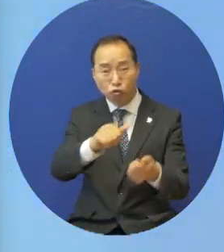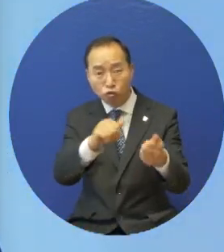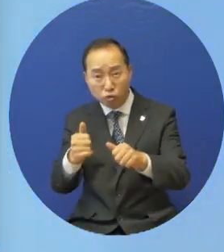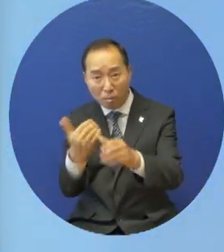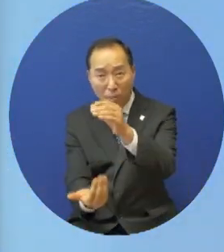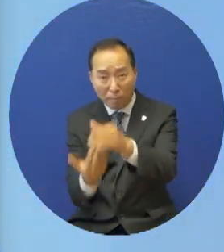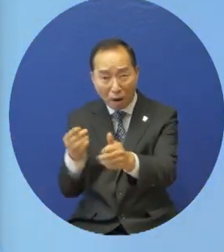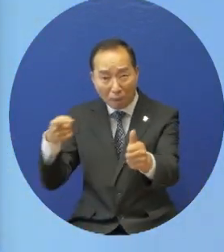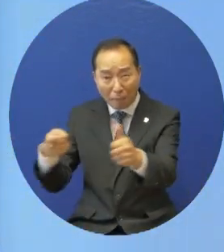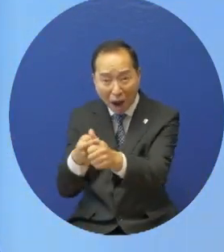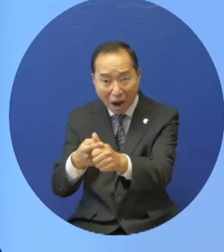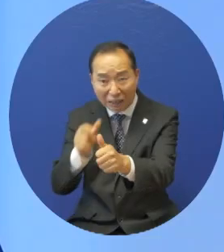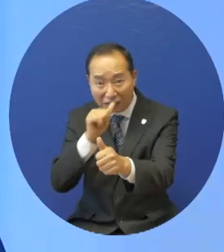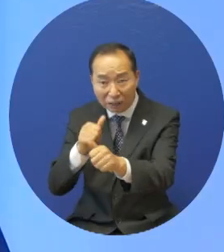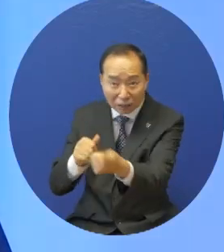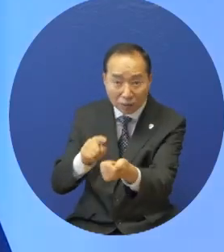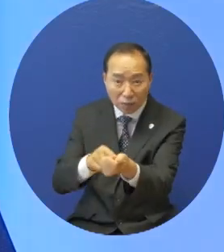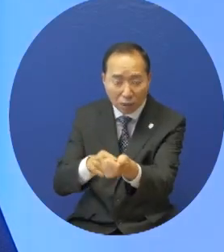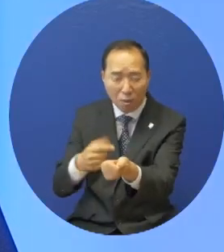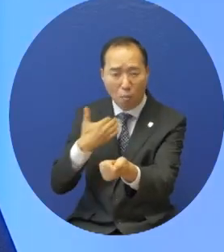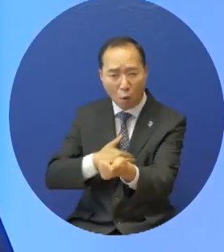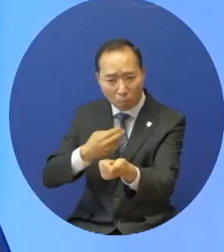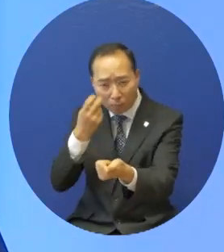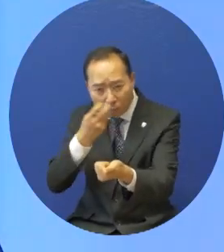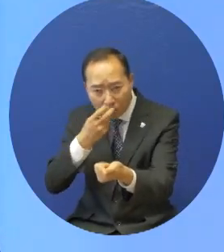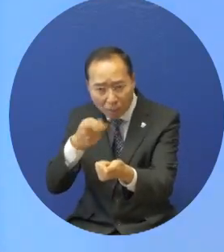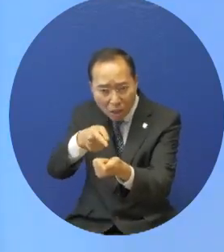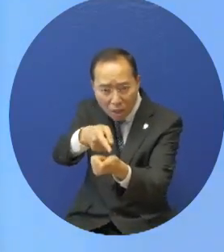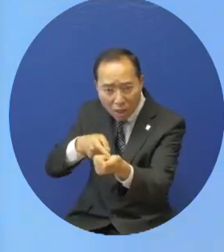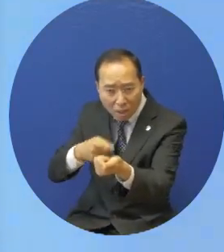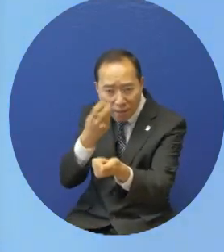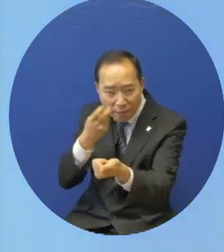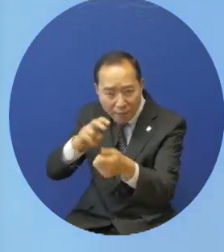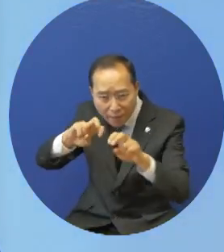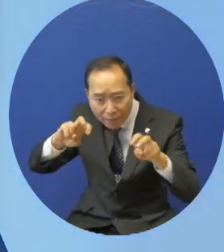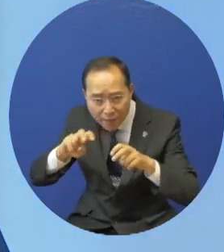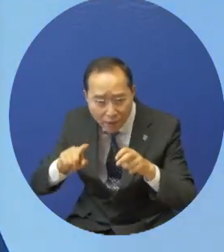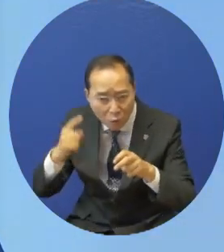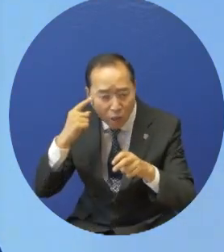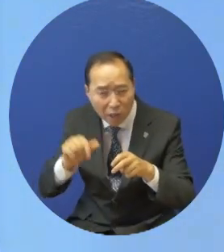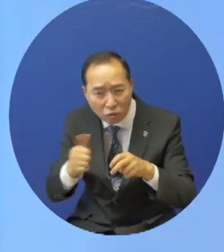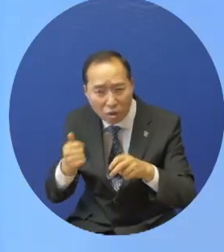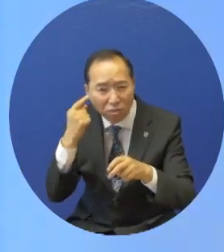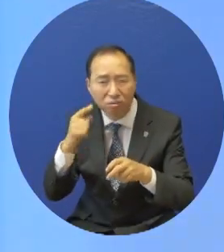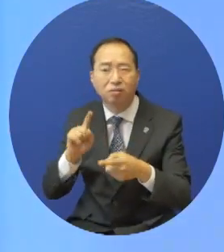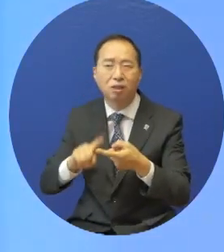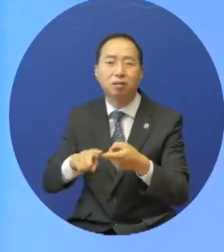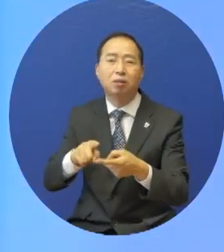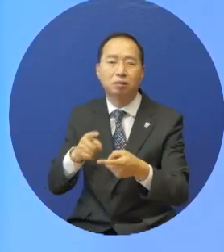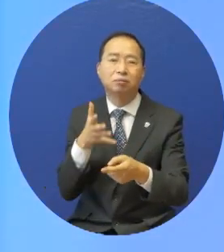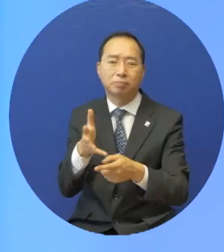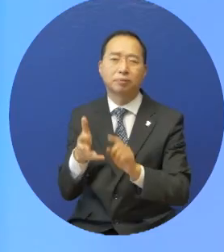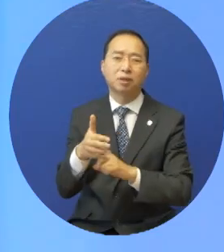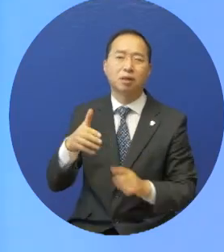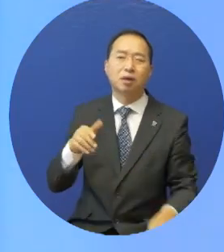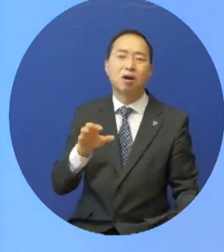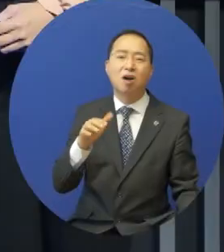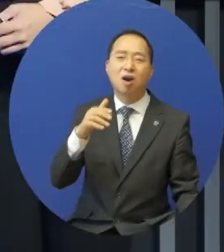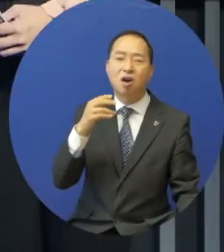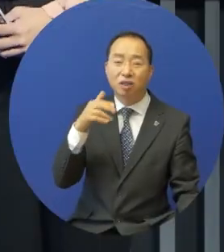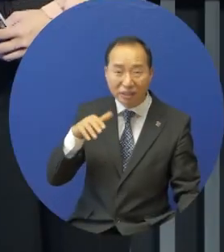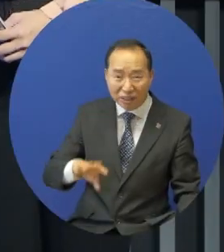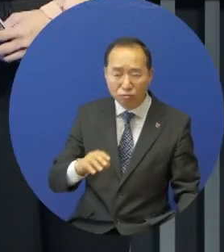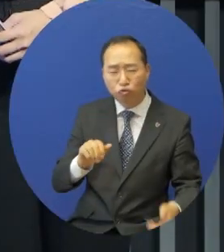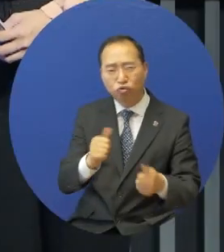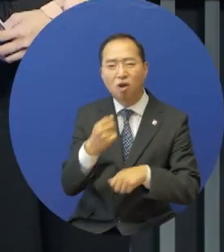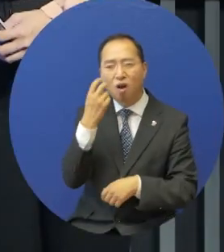해부하는 거죠. 살인 사건이 발생했을 때 그 시신을 검시해서 어떻게 돌아가셨는지 죽음에 대한 원인을 풀어내는 작업이죠.